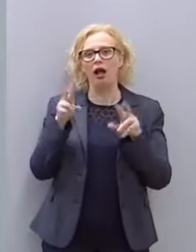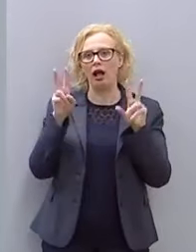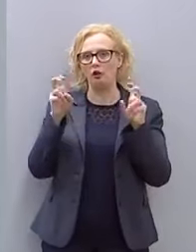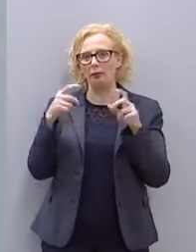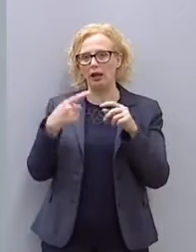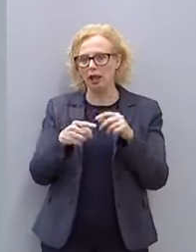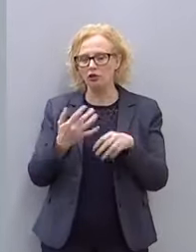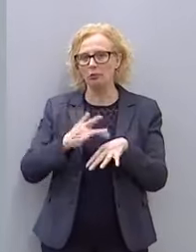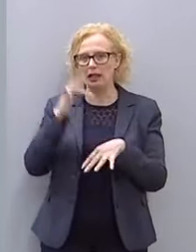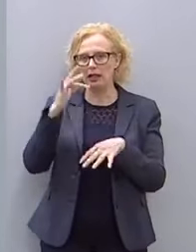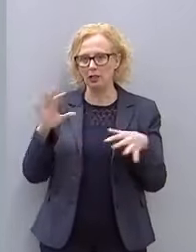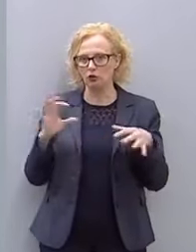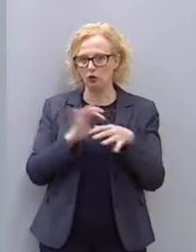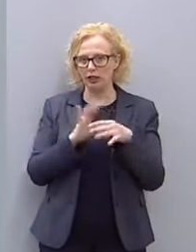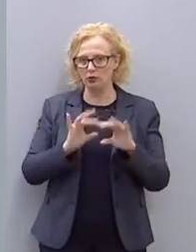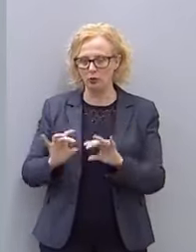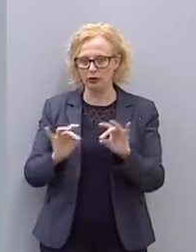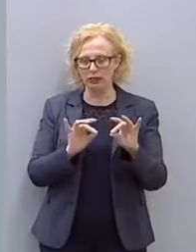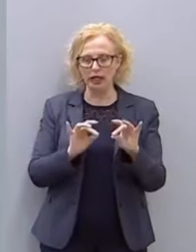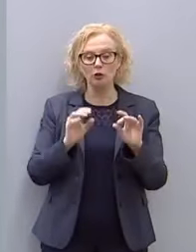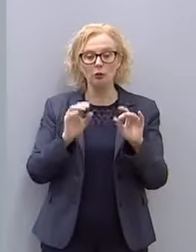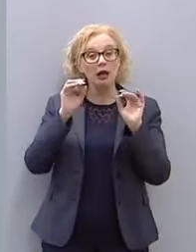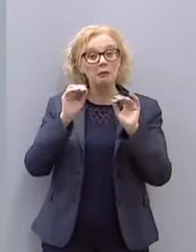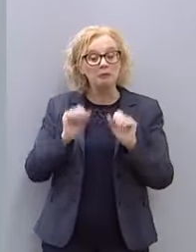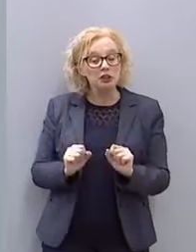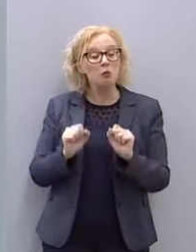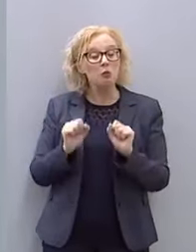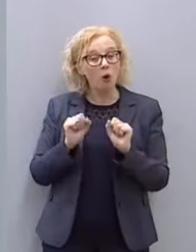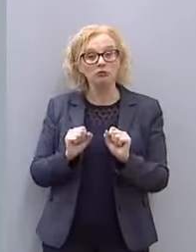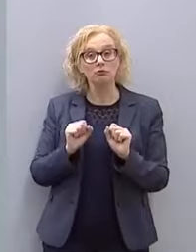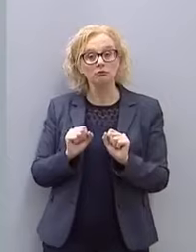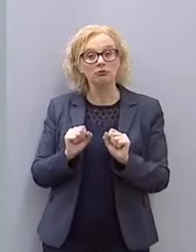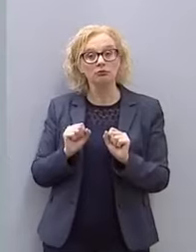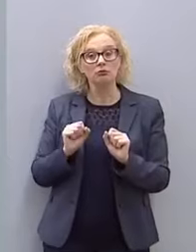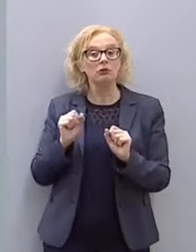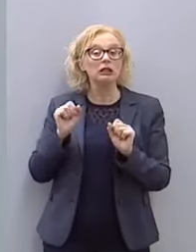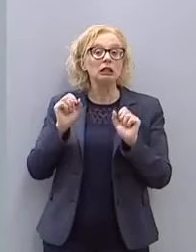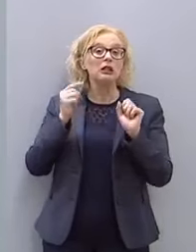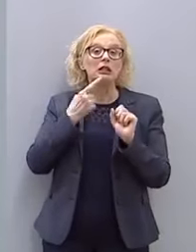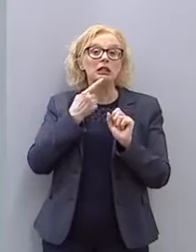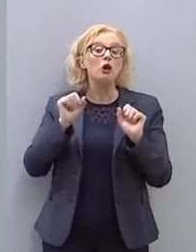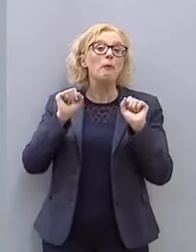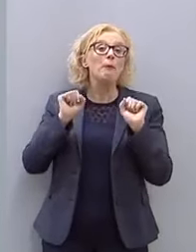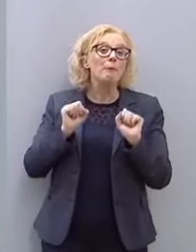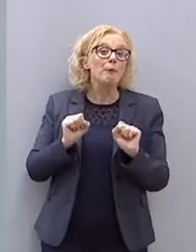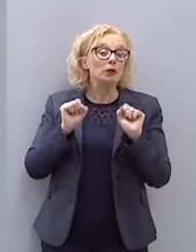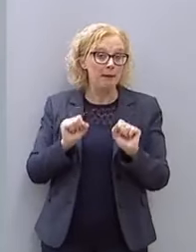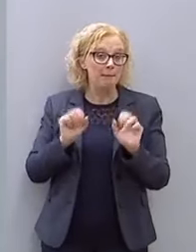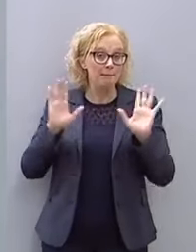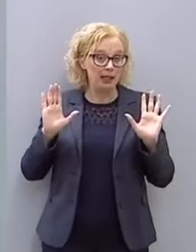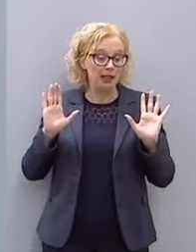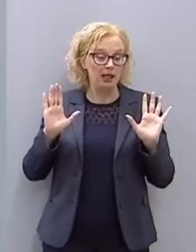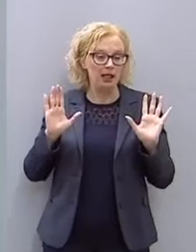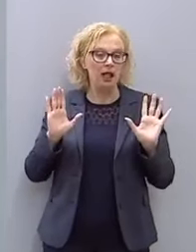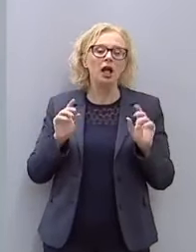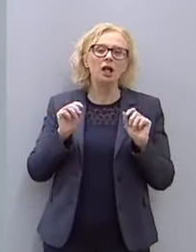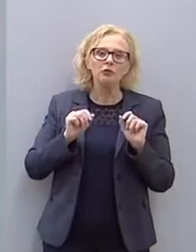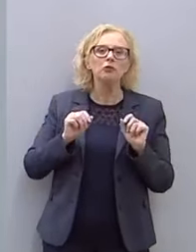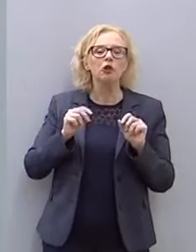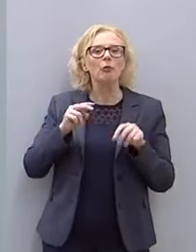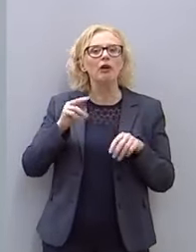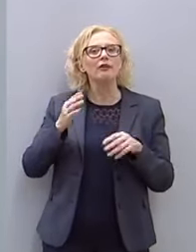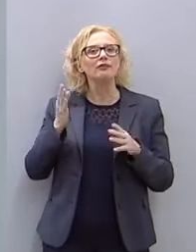delicato per il per il contagio quindi si potrebbe quindi dico si potrebbe siamo attenti ciò che dico anche valutare